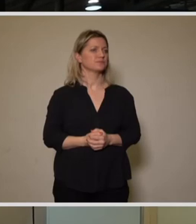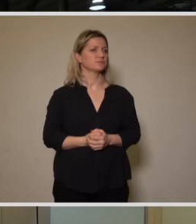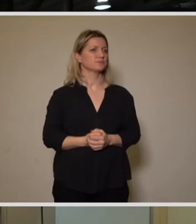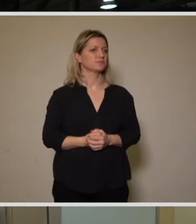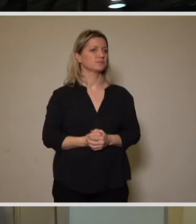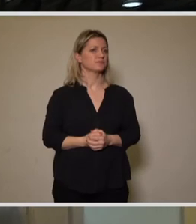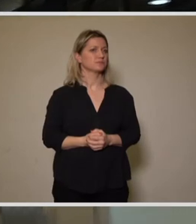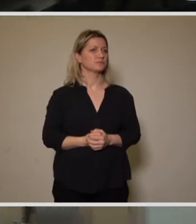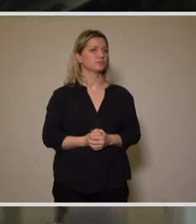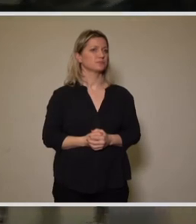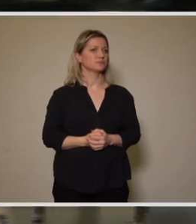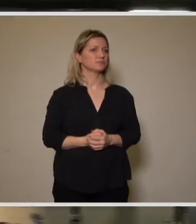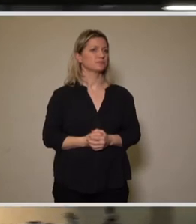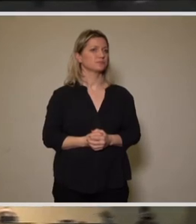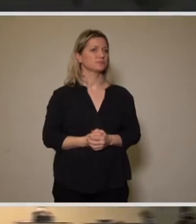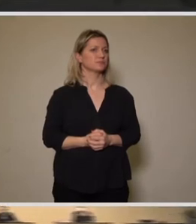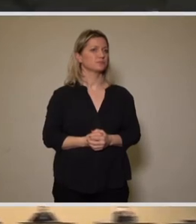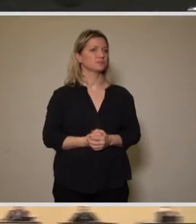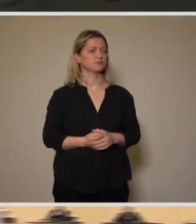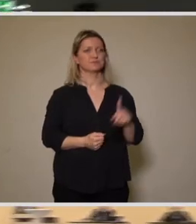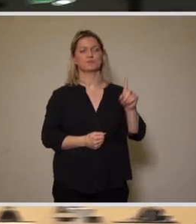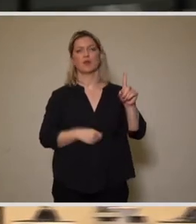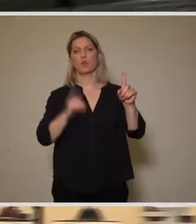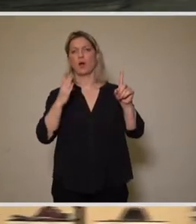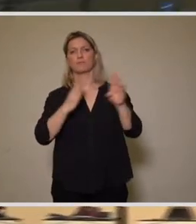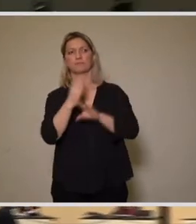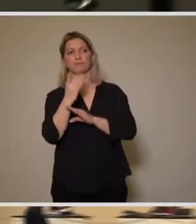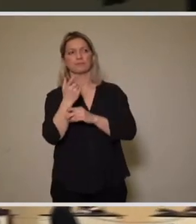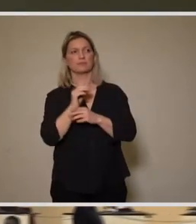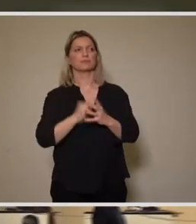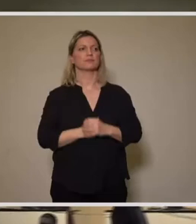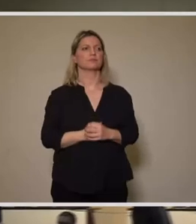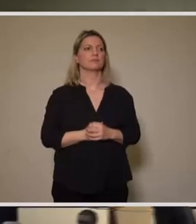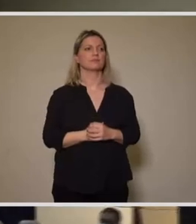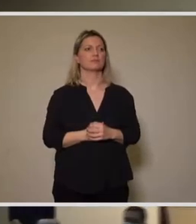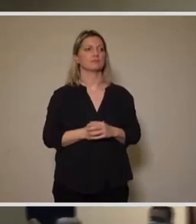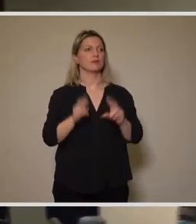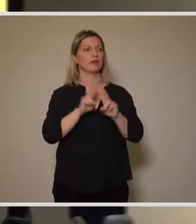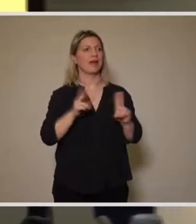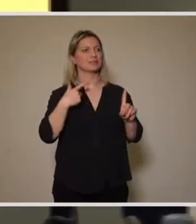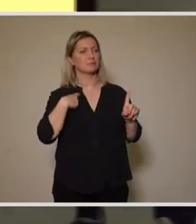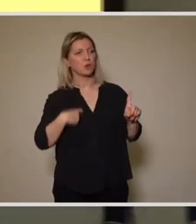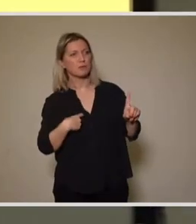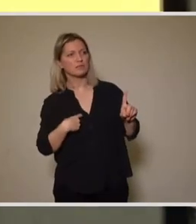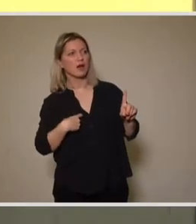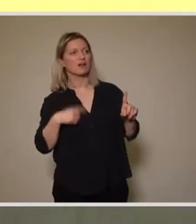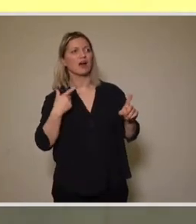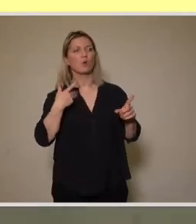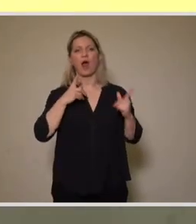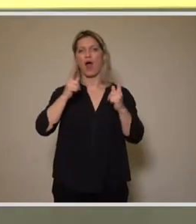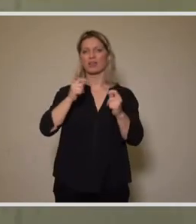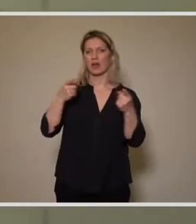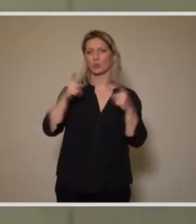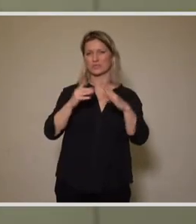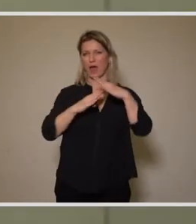Ja, sehr geehrter Herr erster Bürgermeister, Ist noch nicht zu spät, wir würden gerne eine kurze Auszeit beantragen. Ist das